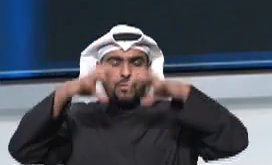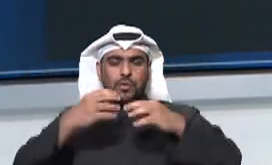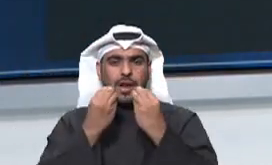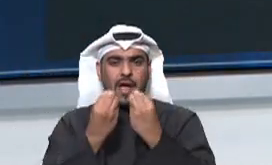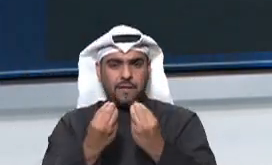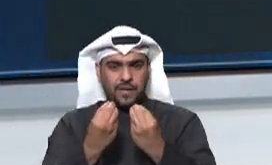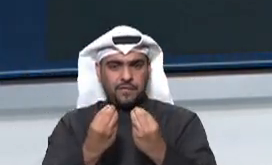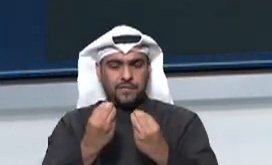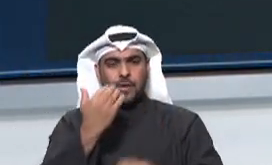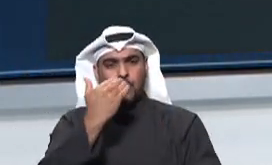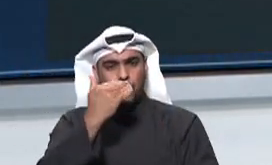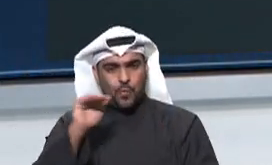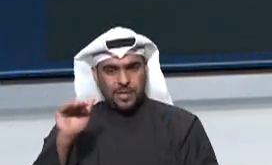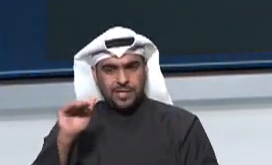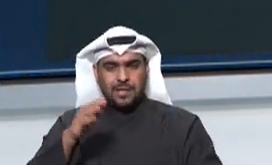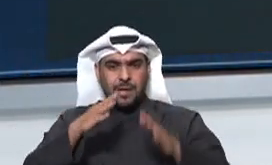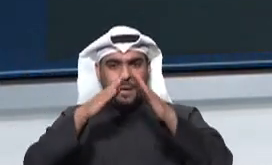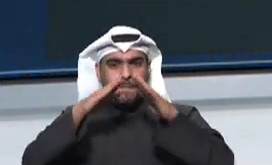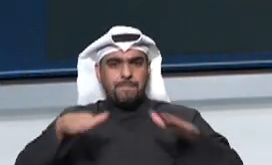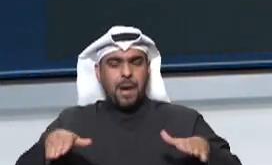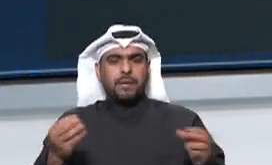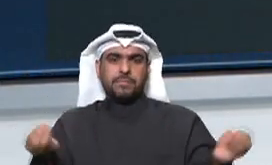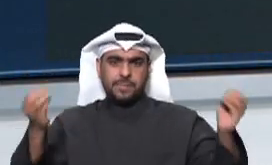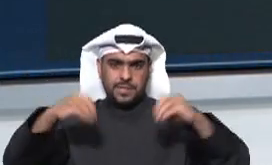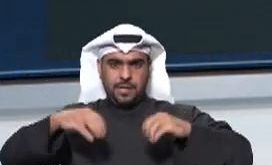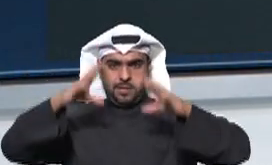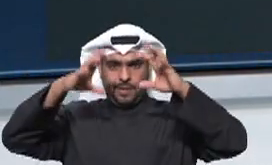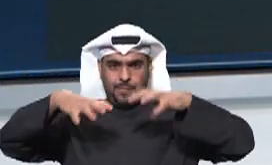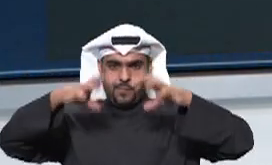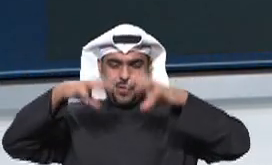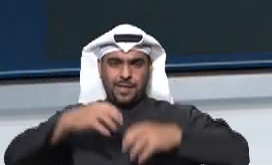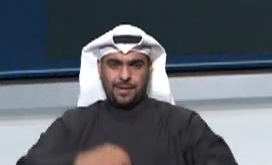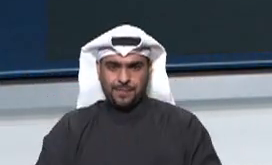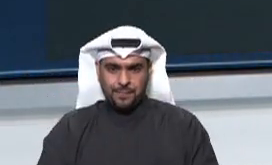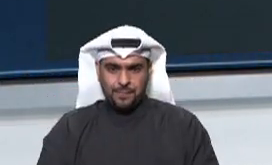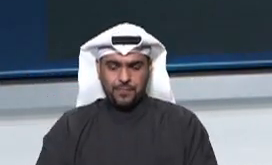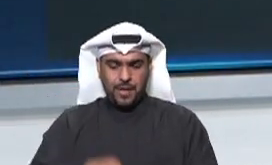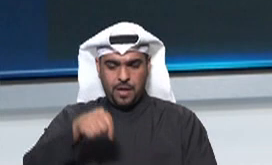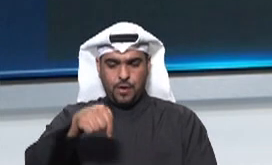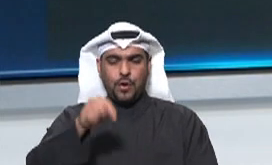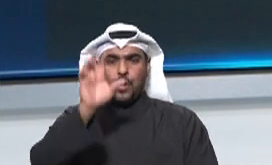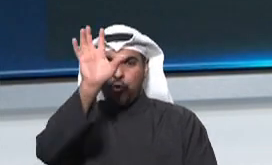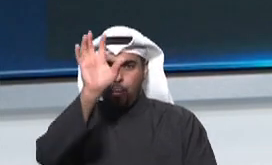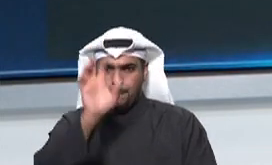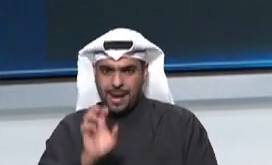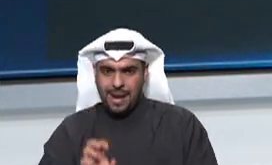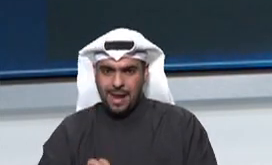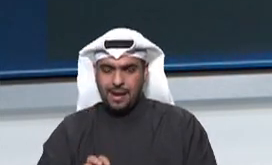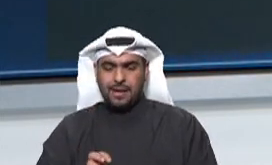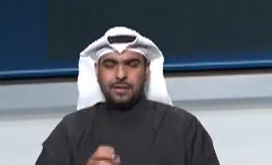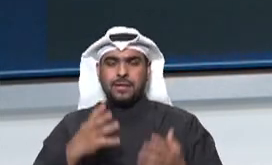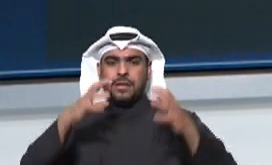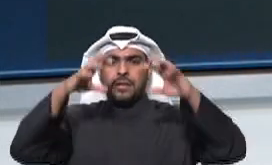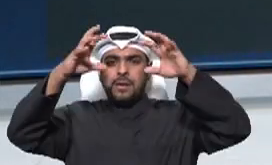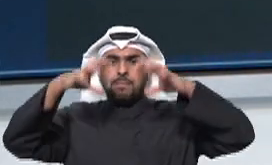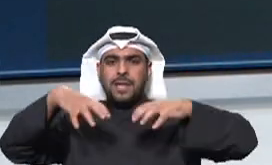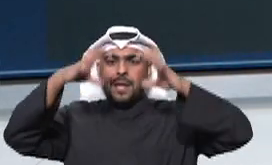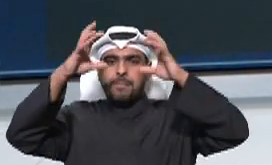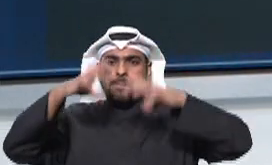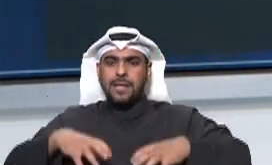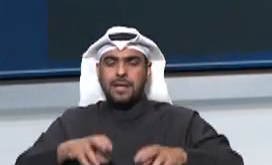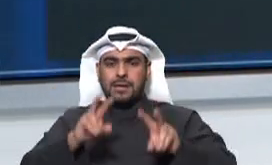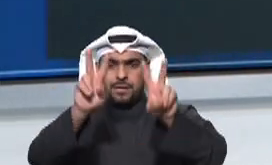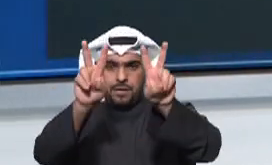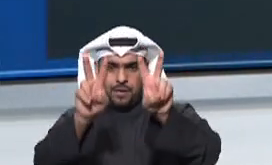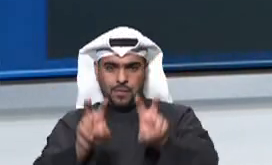بعض الشيء في بعض المناطق. الأمطار راح تتراجع اليوم أو حتى نهاية اليوم، ويوم الغد في تراجع أيضا، لكن تعود